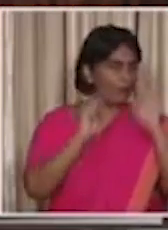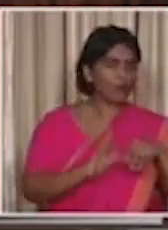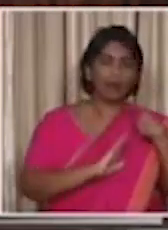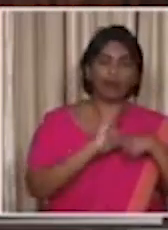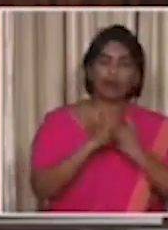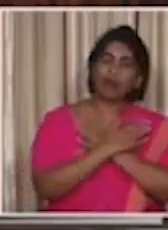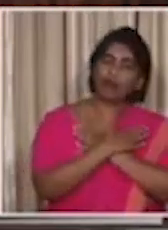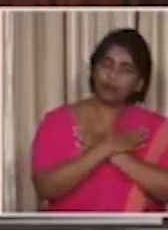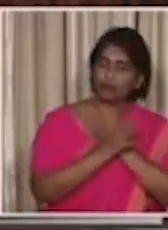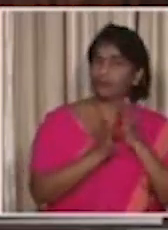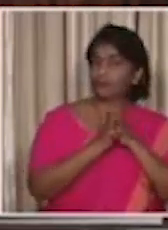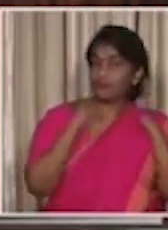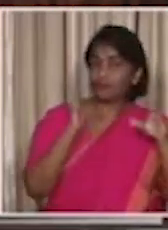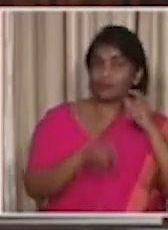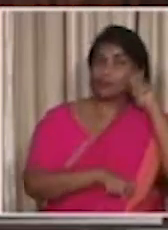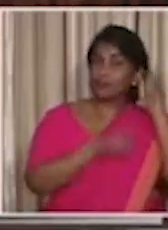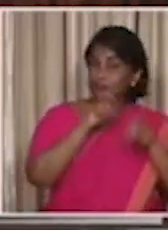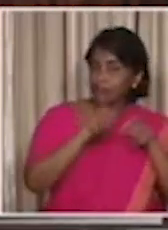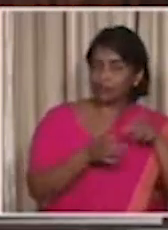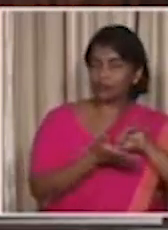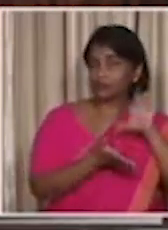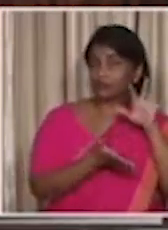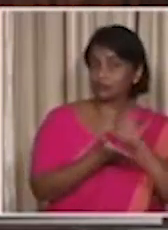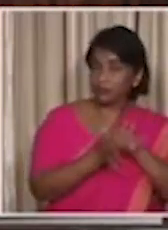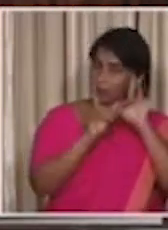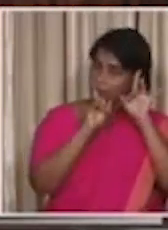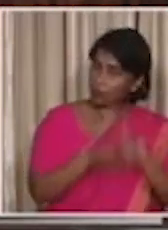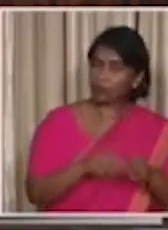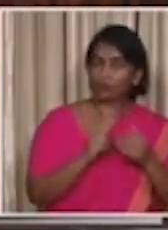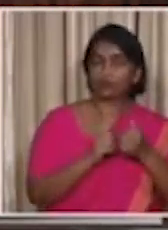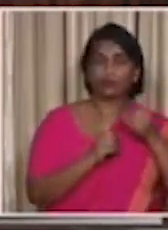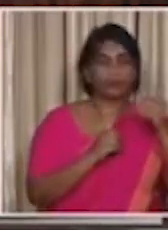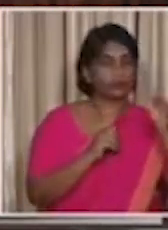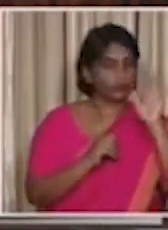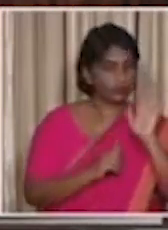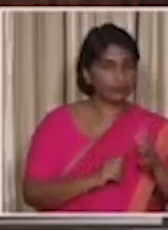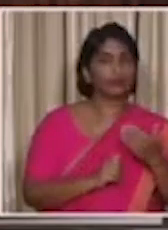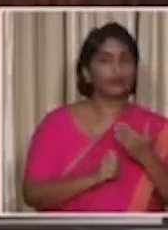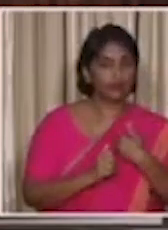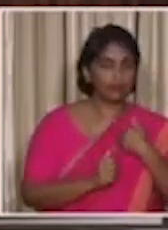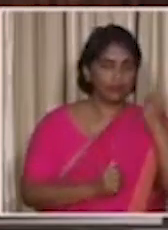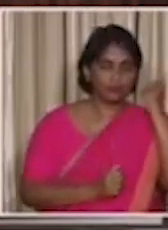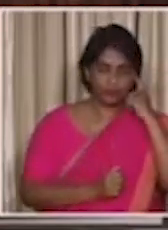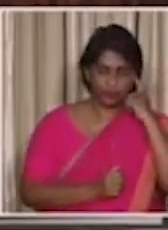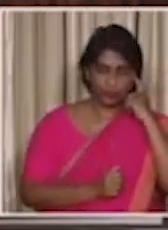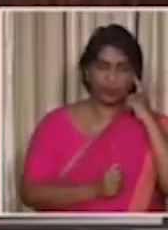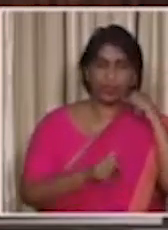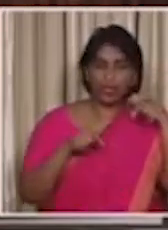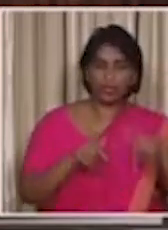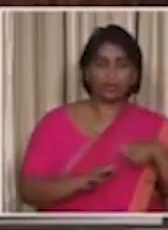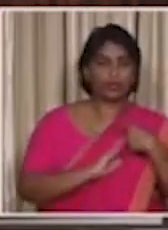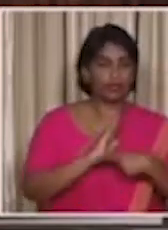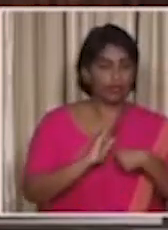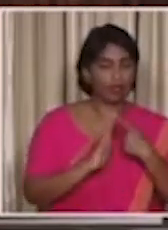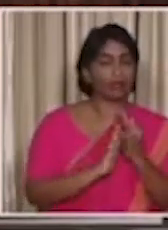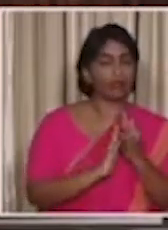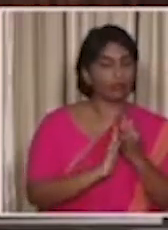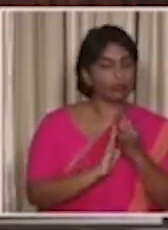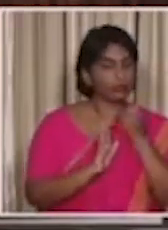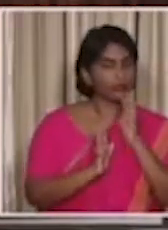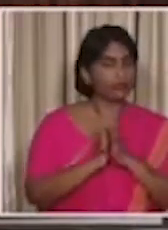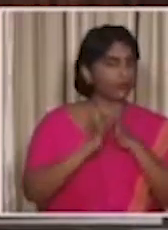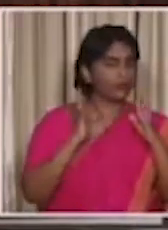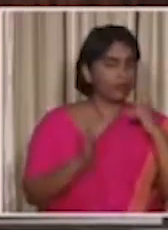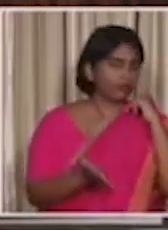කරන බහුතර ජනතාවගේ තීරණය මේ අයුරින්ම ඉදිරියට යෑම බව අප දන්නවා. අද ලංකාවේ ආර්ථික අතින්